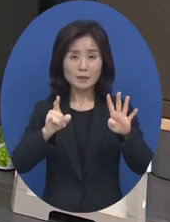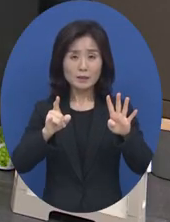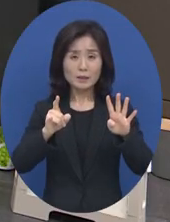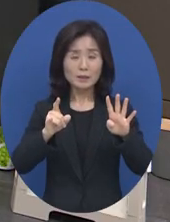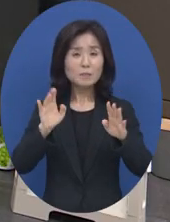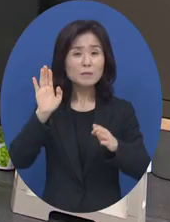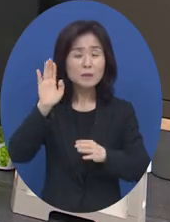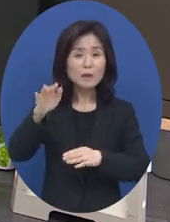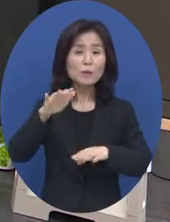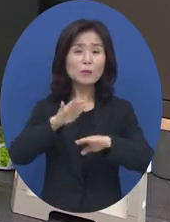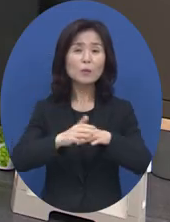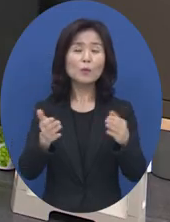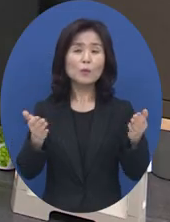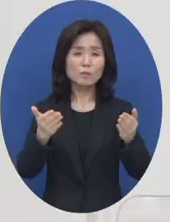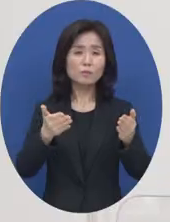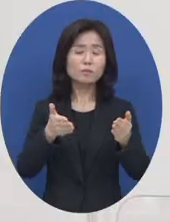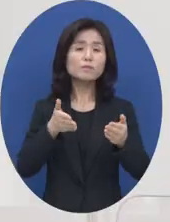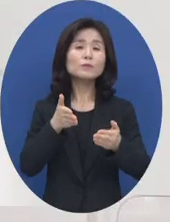있는 분야 중 하나입니다.